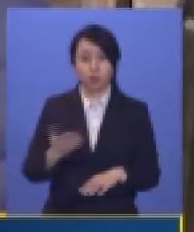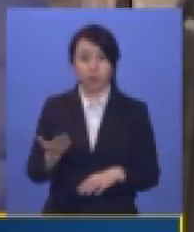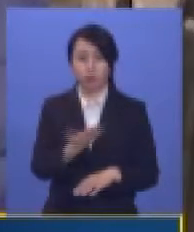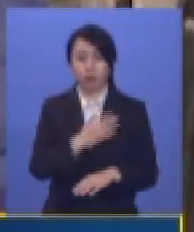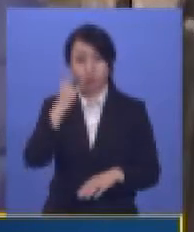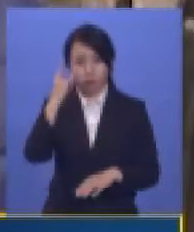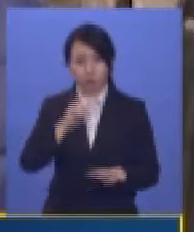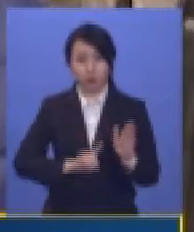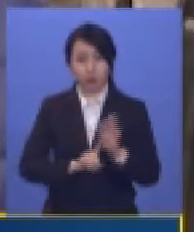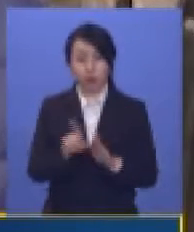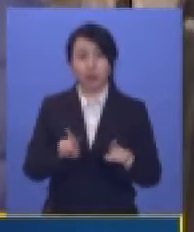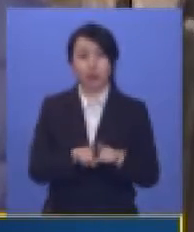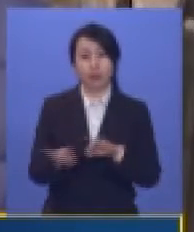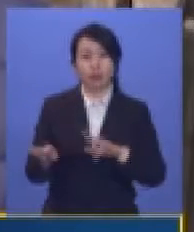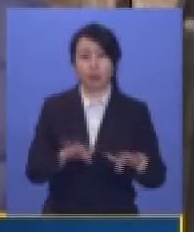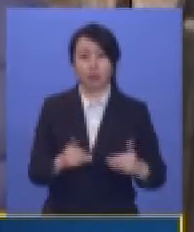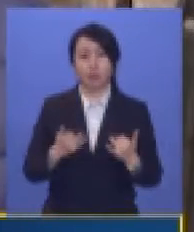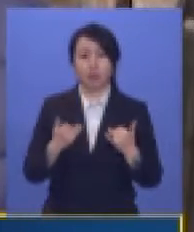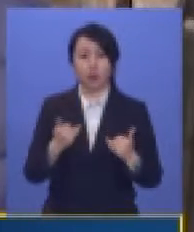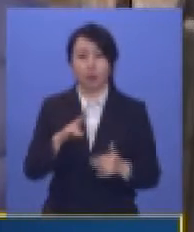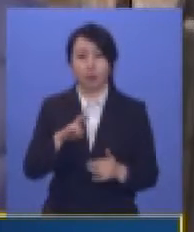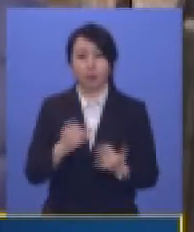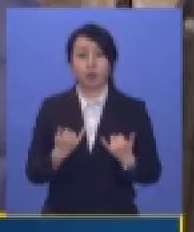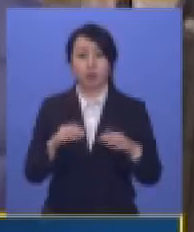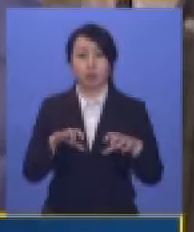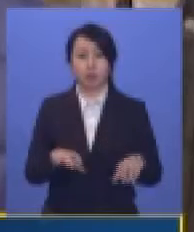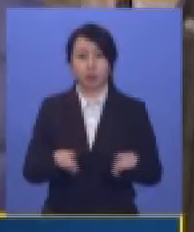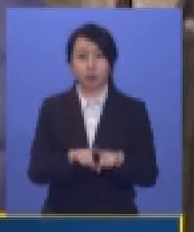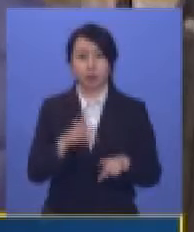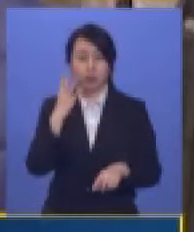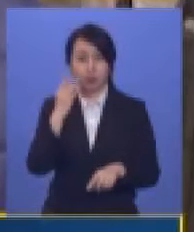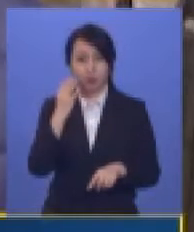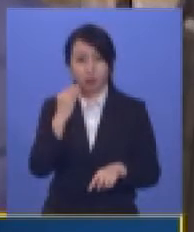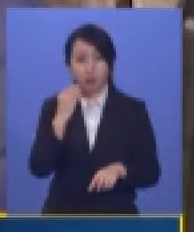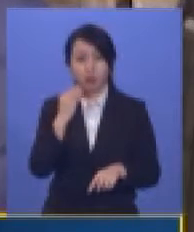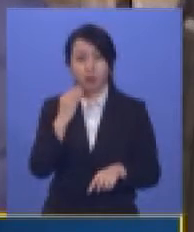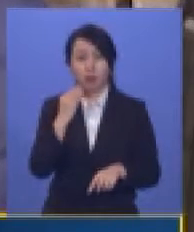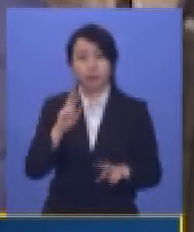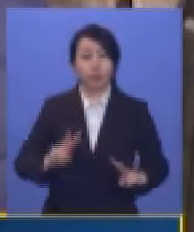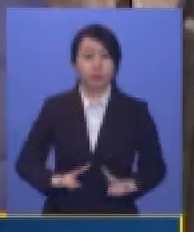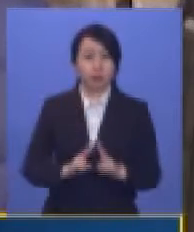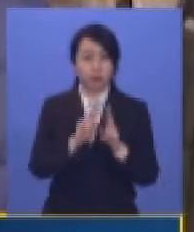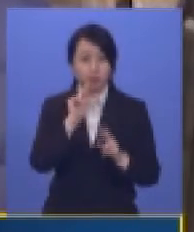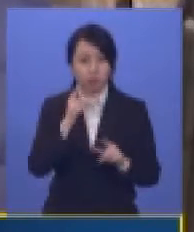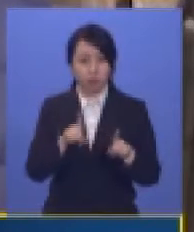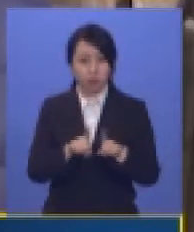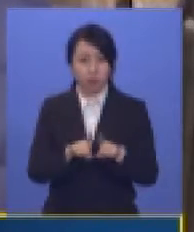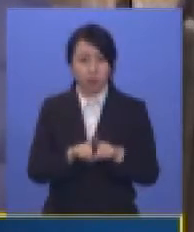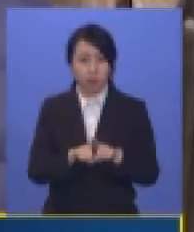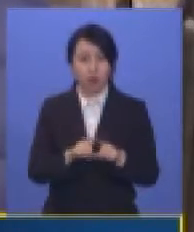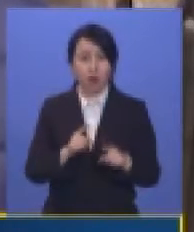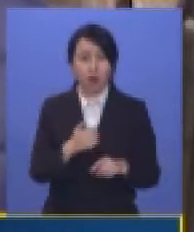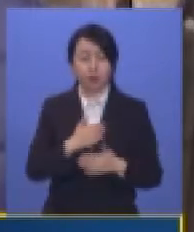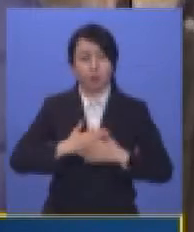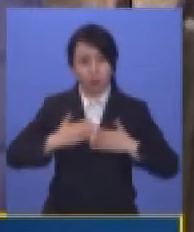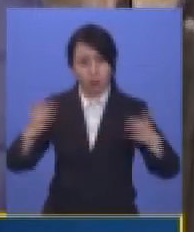останутся запускаться подобные акции для приюта для собак. Также будут в Астане, в Алмате, Шымкенте проводиться подобные акции. Мы хотим расширить